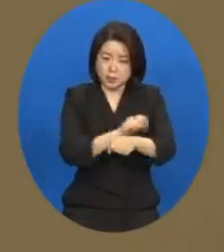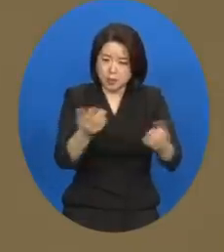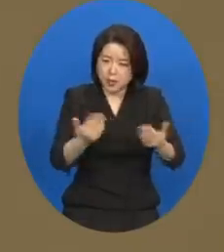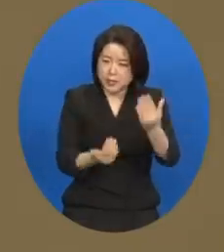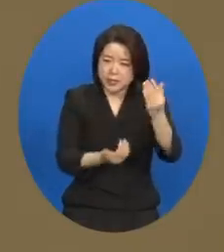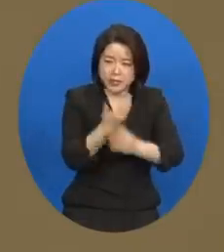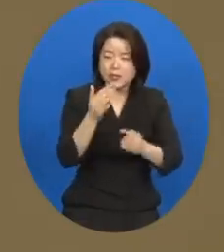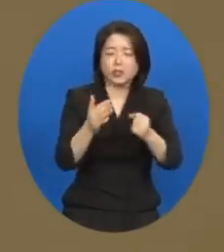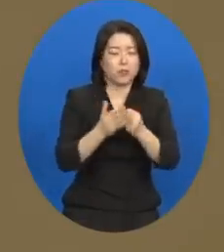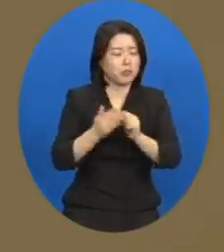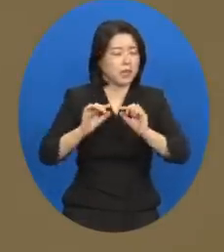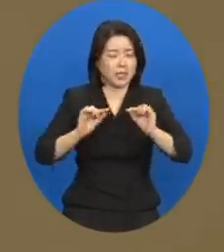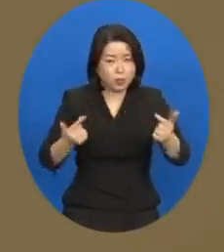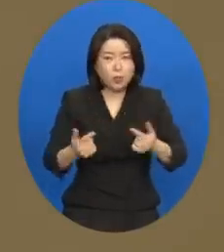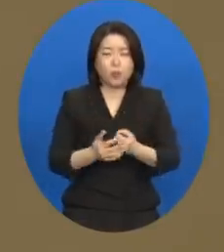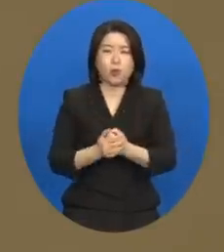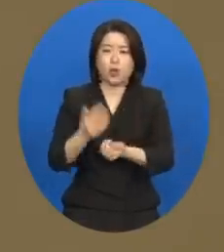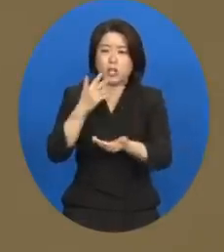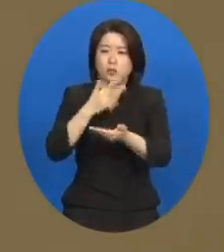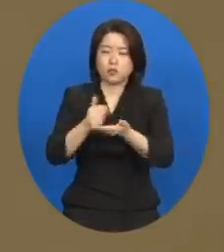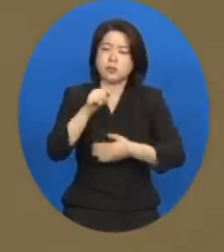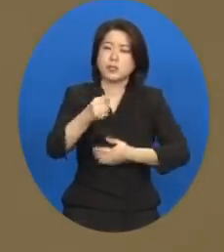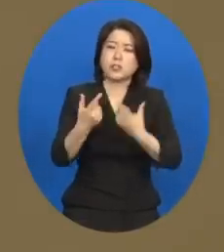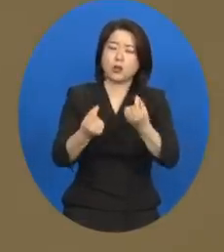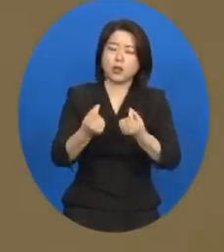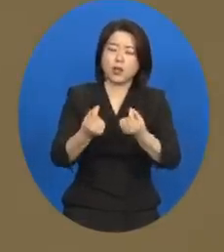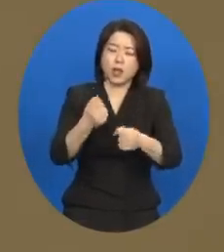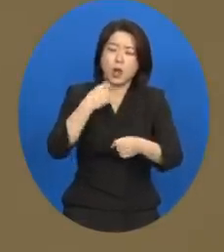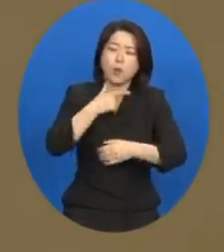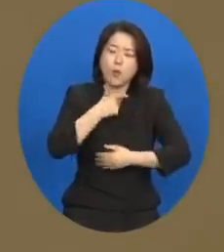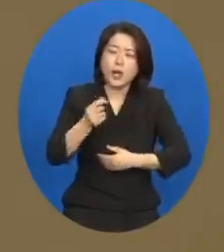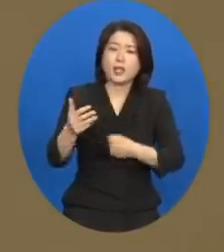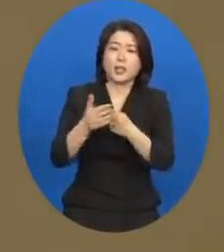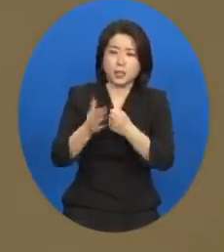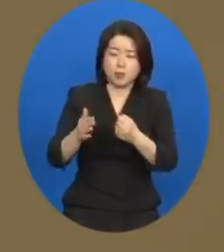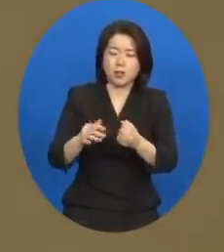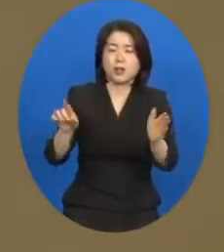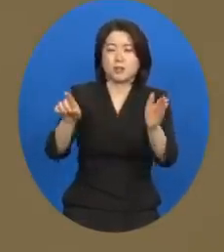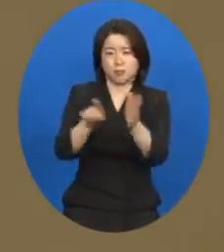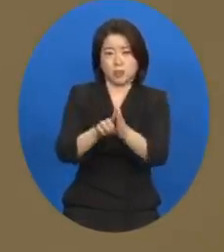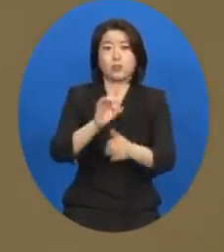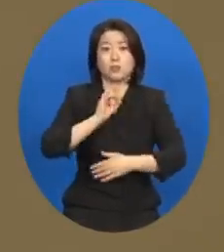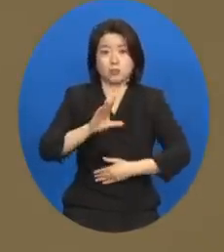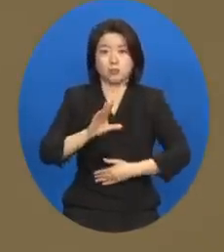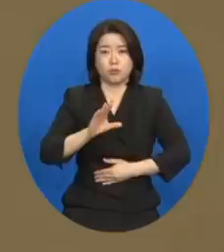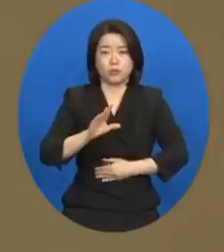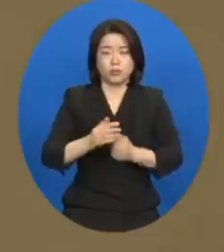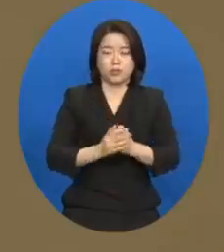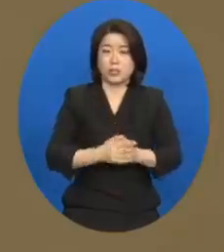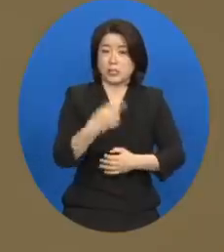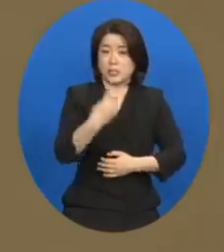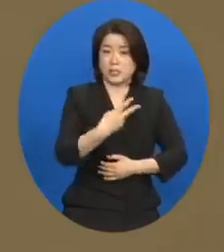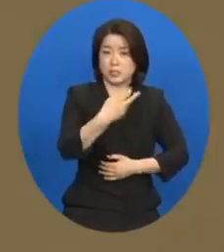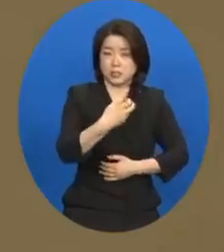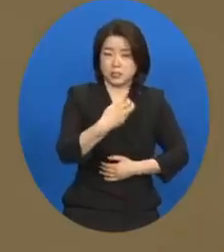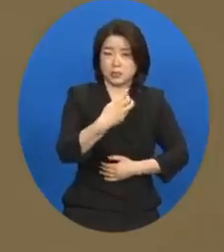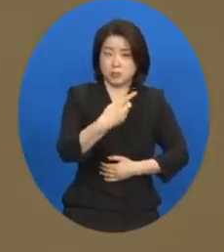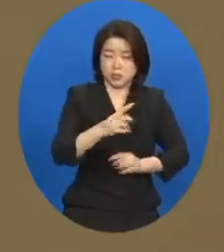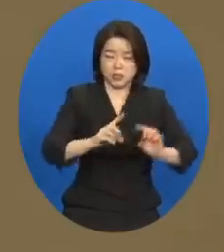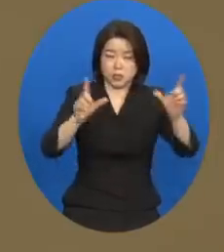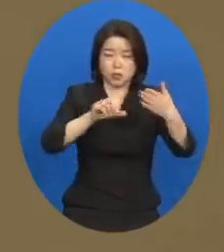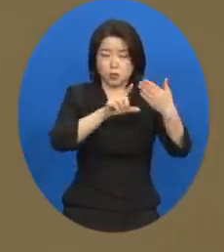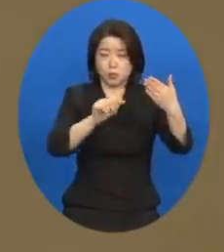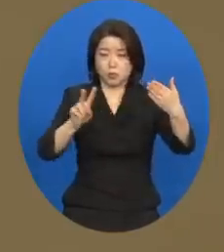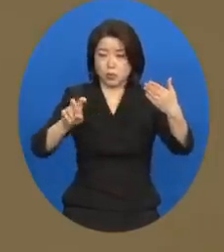일어났기 때문이 아니라 주님께서 그렇게 하시기 원하시니 믿을 뿐입니다. 2011년 9월 29일